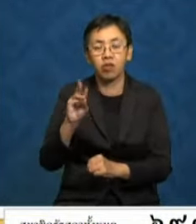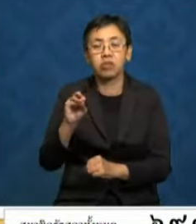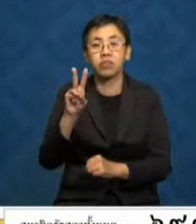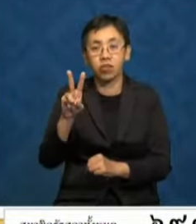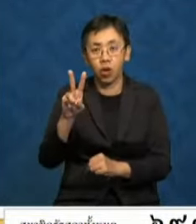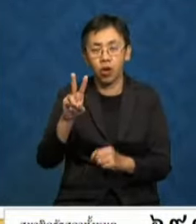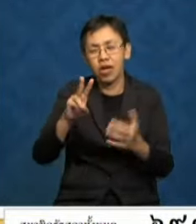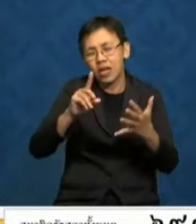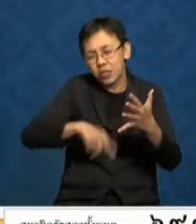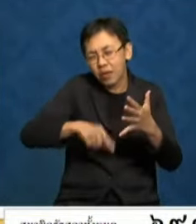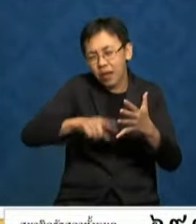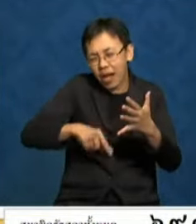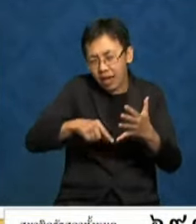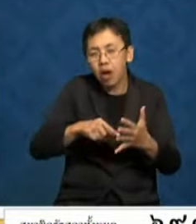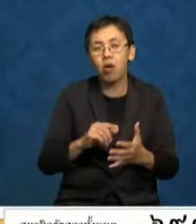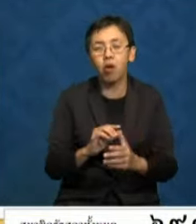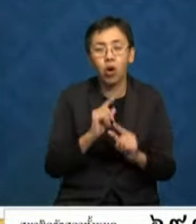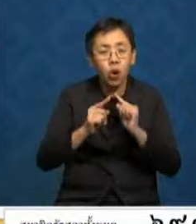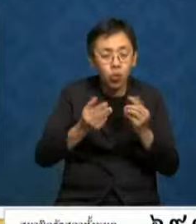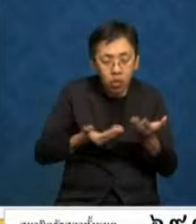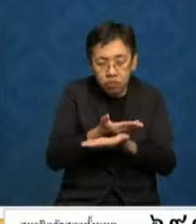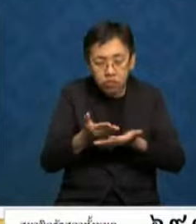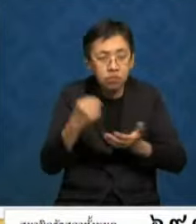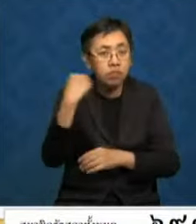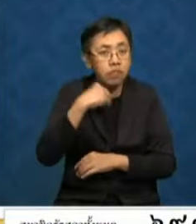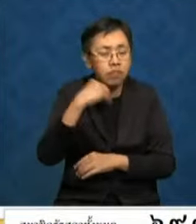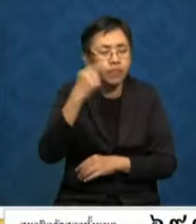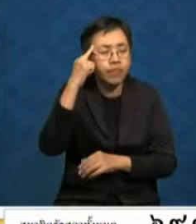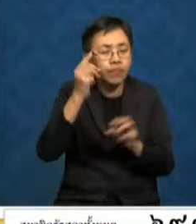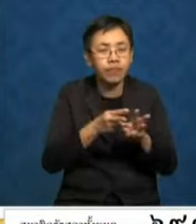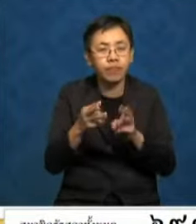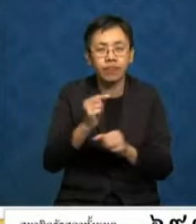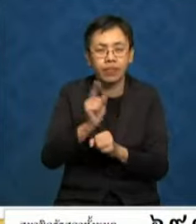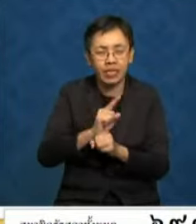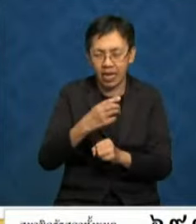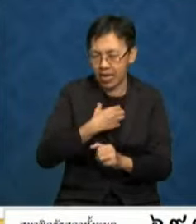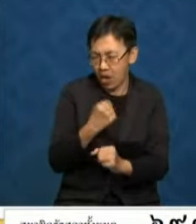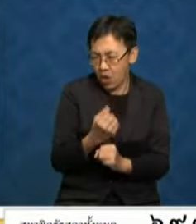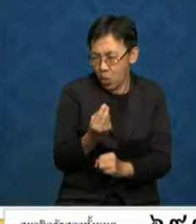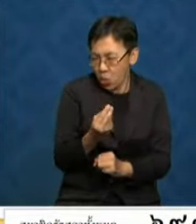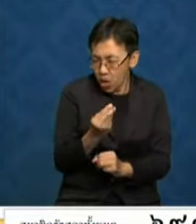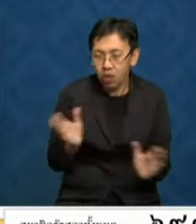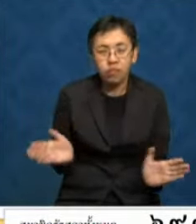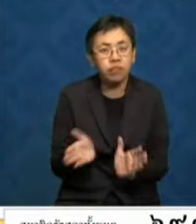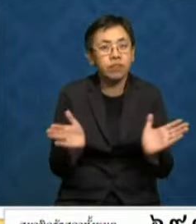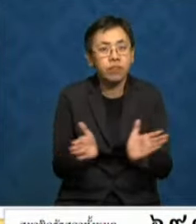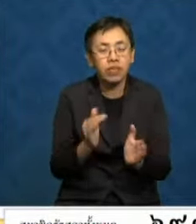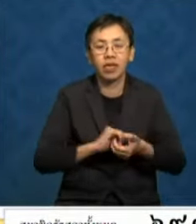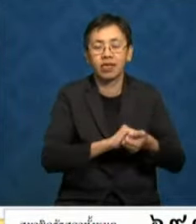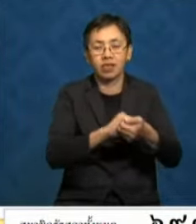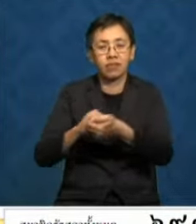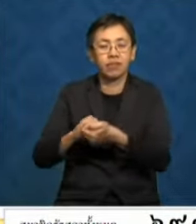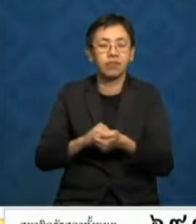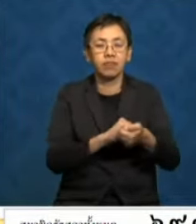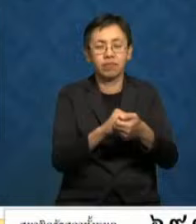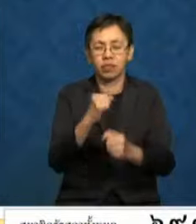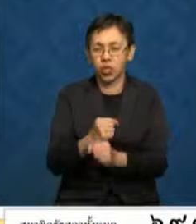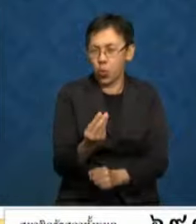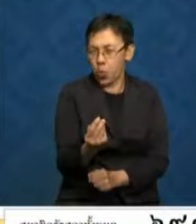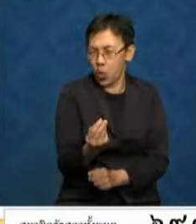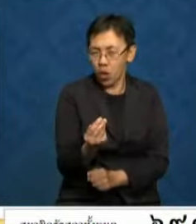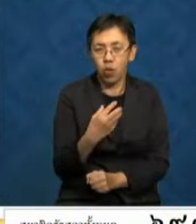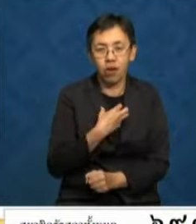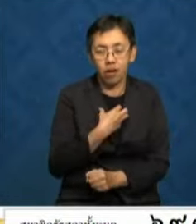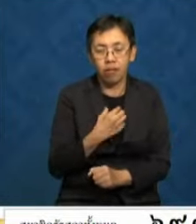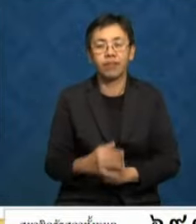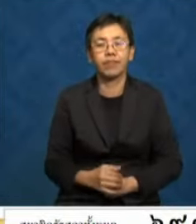2562ปลายปีแล้วมีการพูดคุยตลอดครับว่าทำยังไงที่เราจะเร่งการดำเนินงานผลักดันให้เกิดความร่วมมืออย่างเร็วส